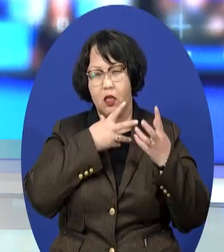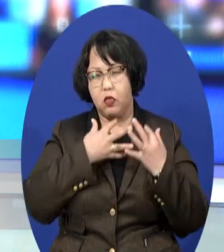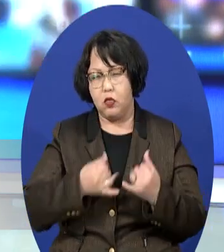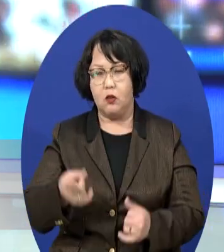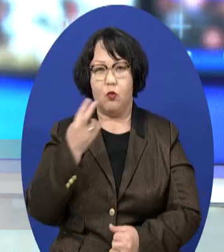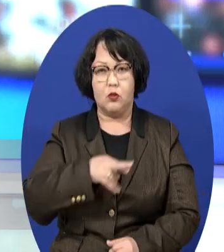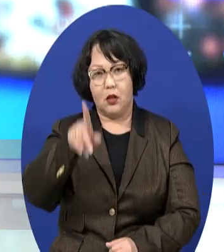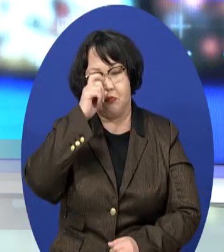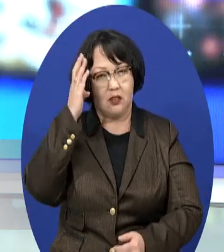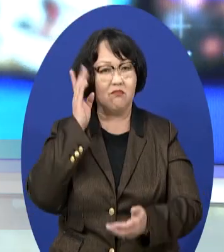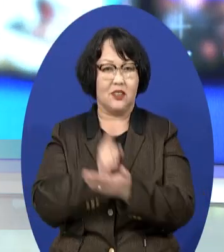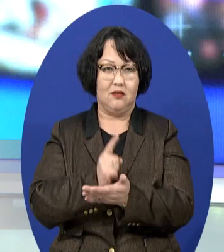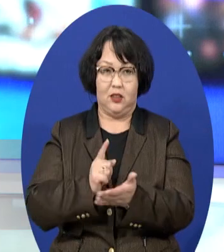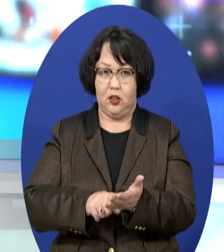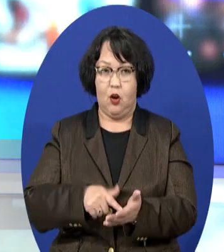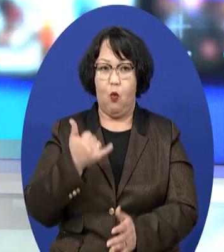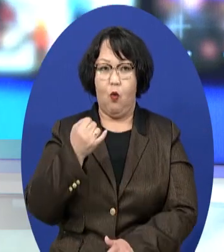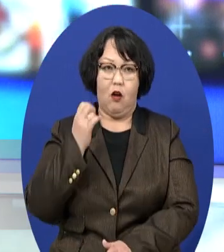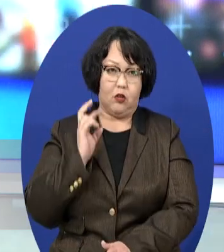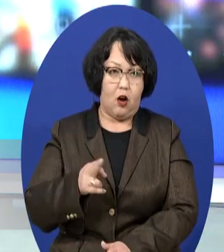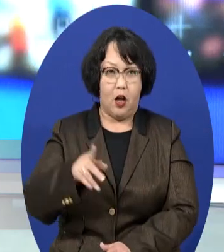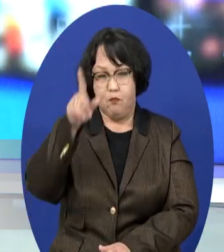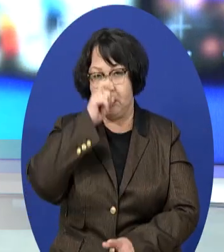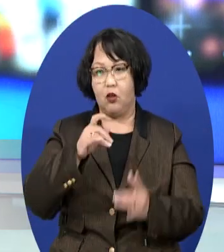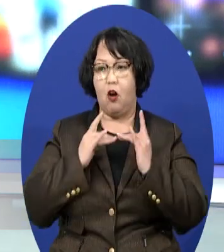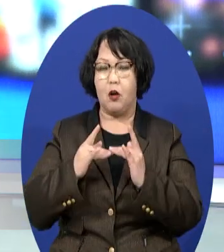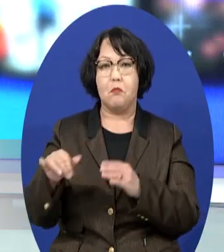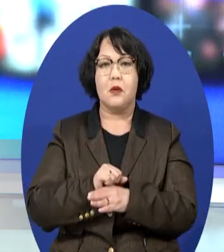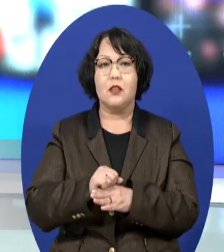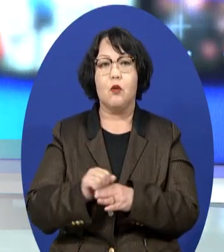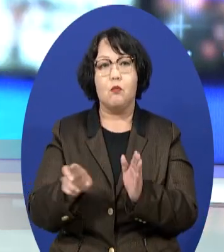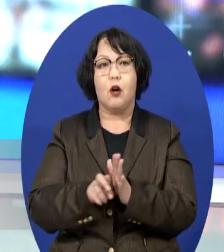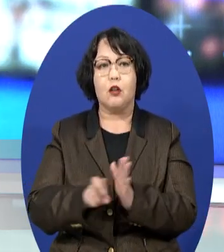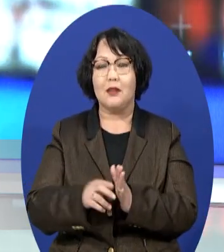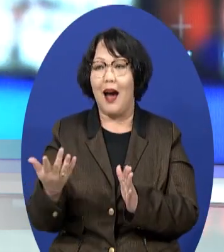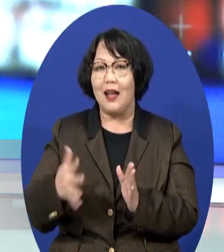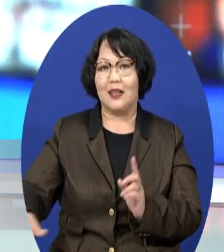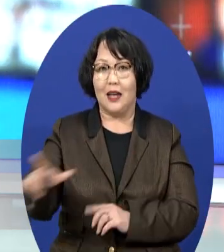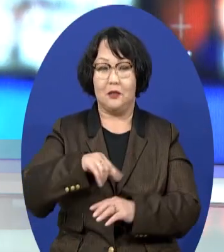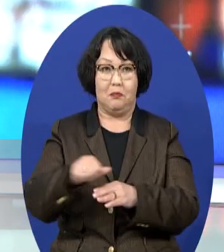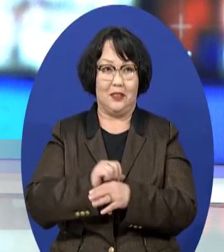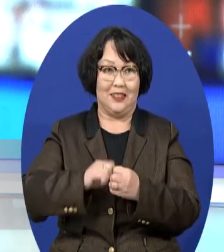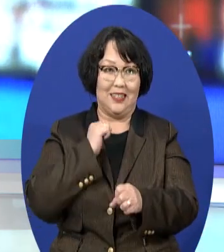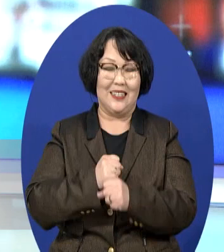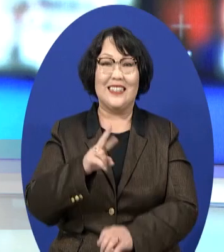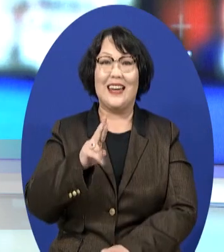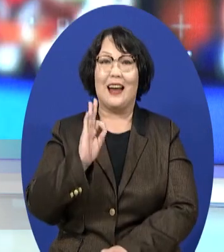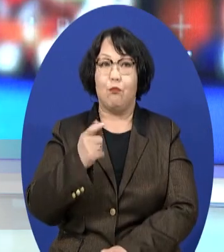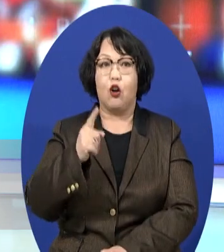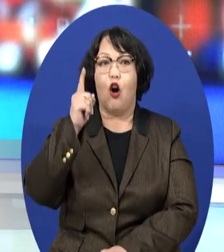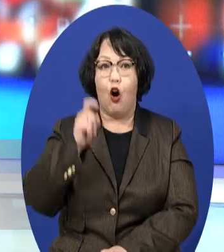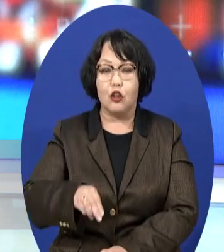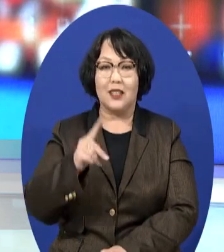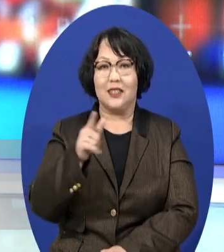эмчлүүлэх шаардлагатай байгаа. Тиймээс улсын онцгой комиссоос эмнэлгийн ор дэлгэх боломжтой байршлуудад бэлтгэл ажил хийж эхэлсний нэг нь Ярмагдах хотын захиргааны шинэ